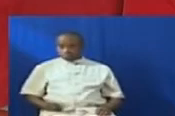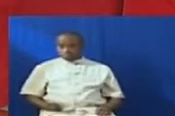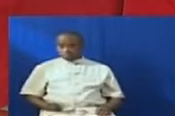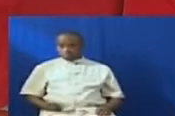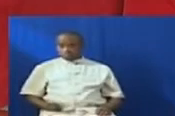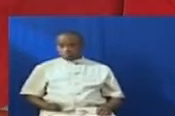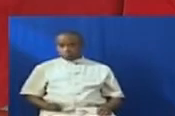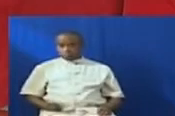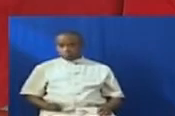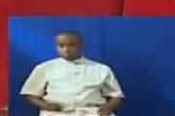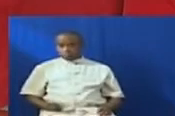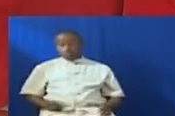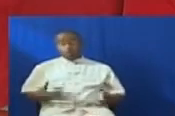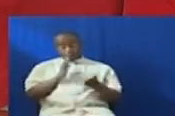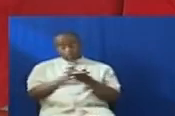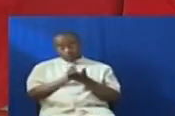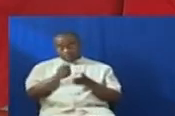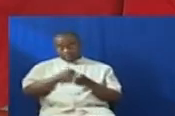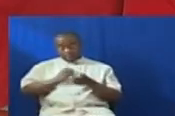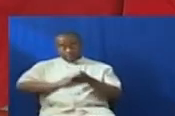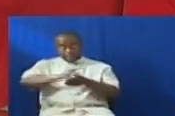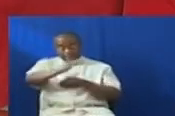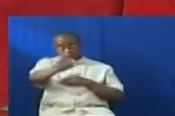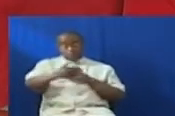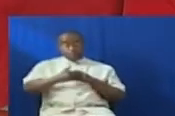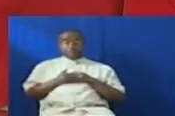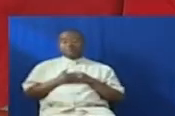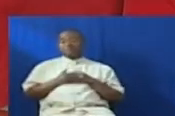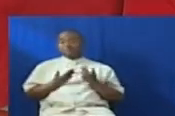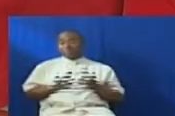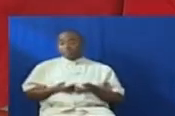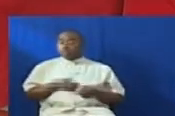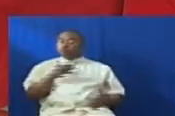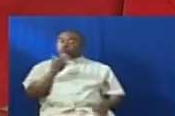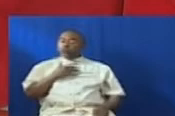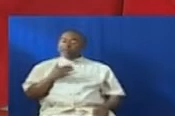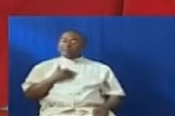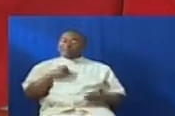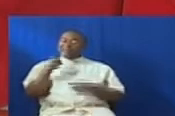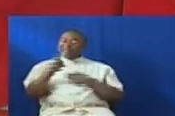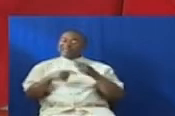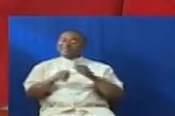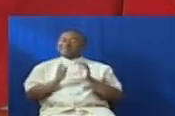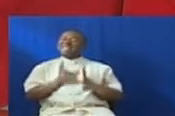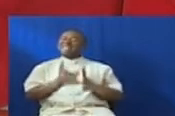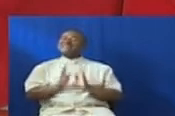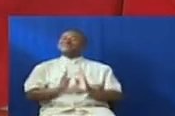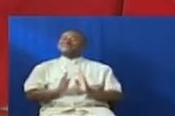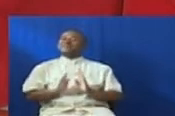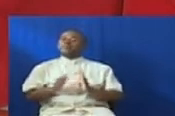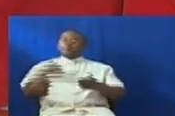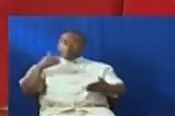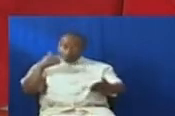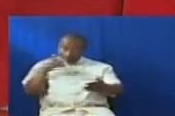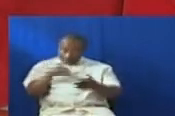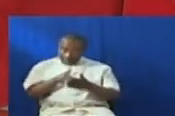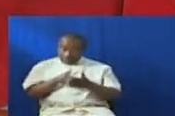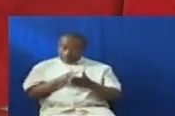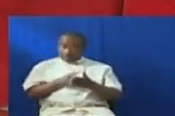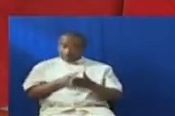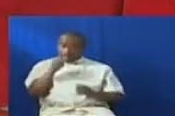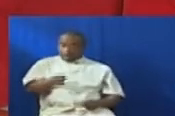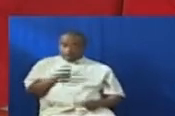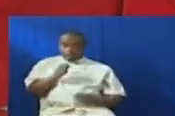ambacho wananamtumbo alikisema, wanamtaka aendelee kukaa hapo mpaka kamilishe ujenzi wa reli ya